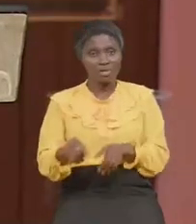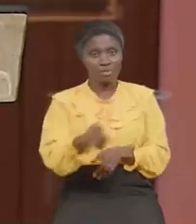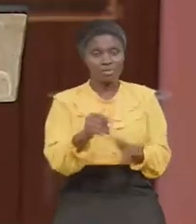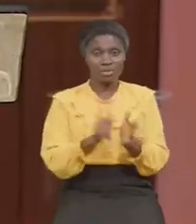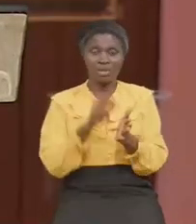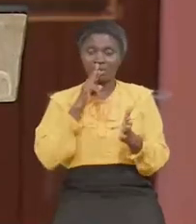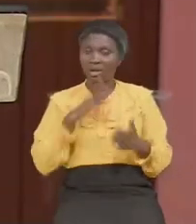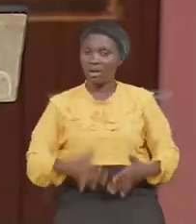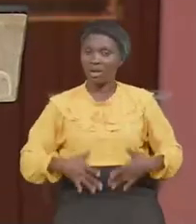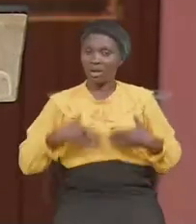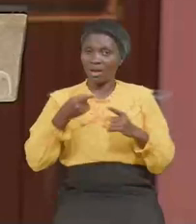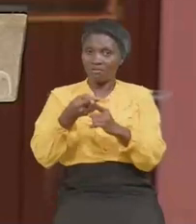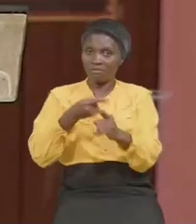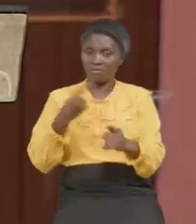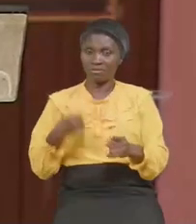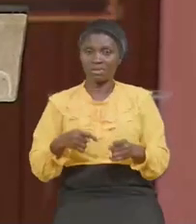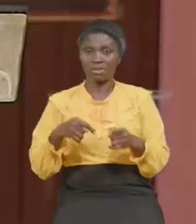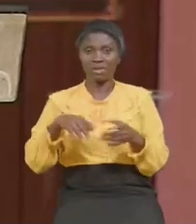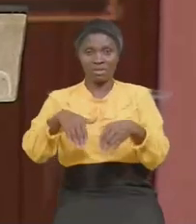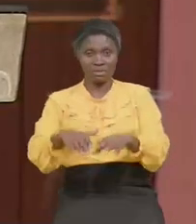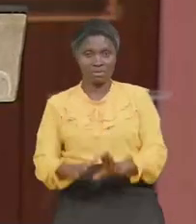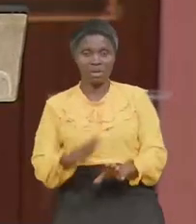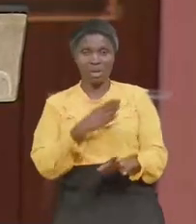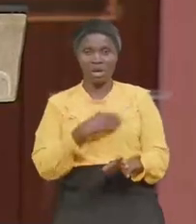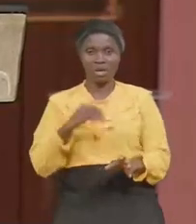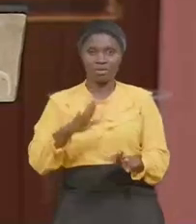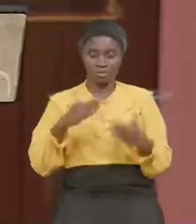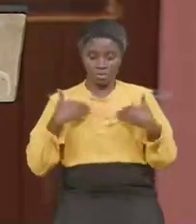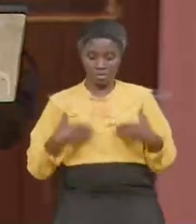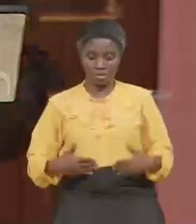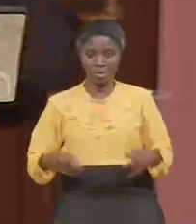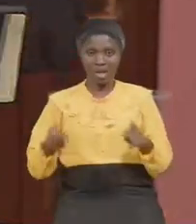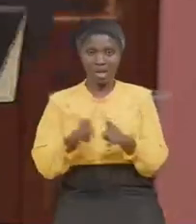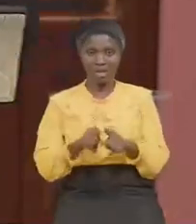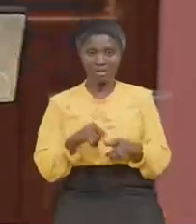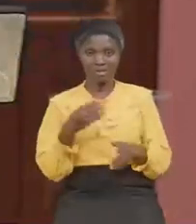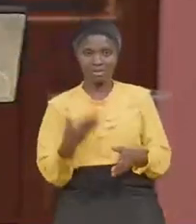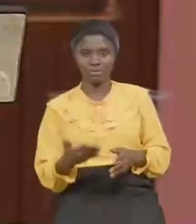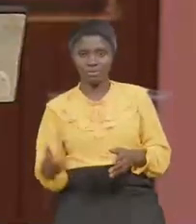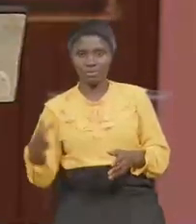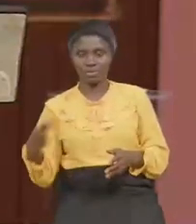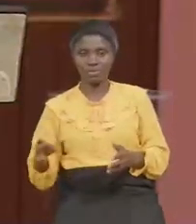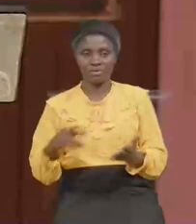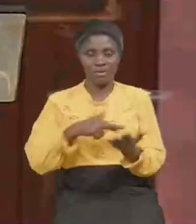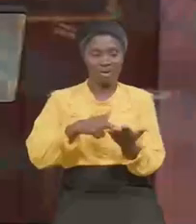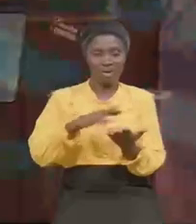étiez, et offrez à Dieu vos membres comme des instruments de justice. Et ça va